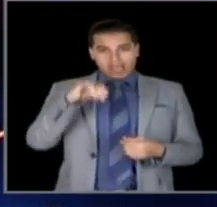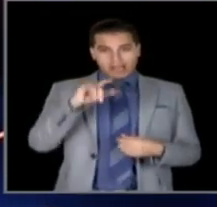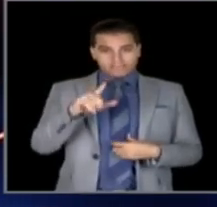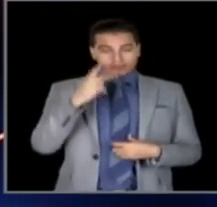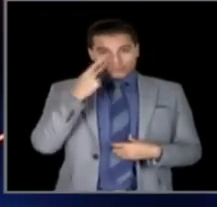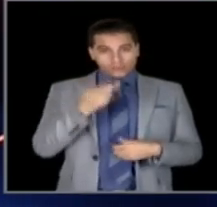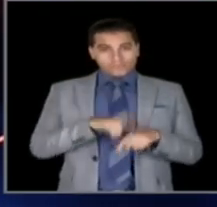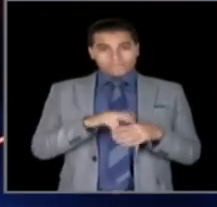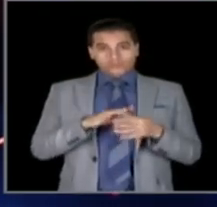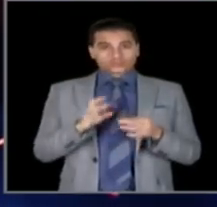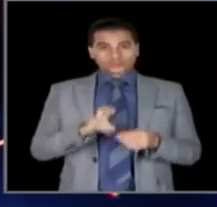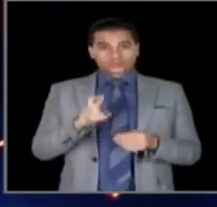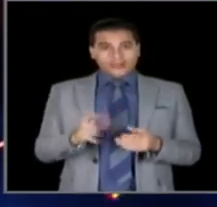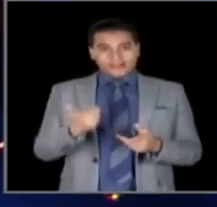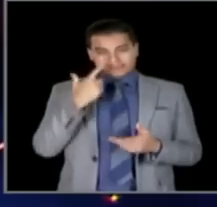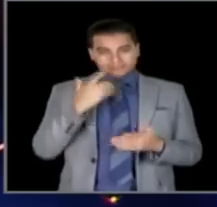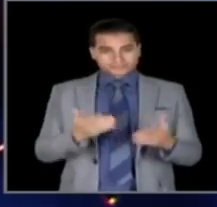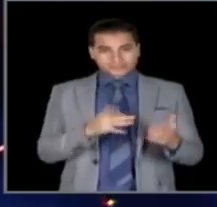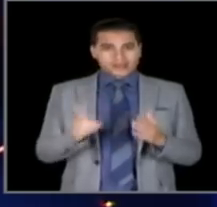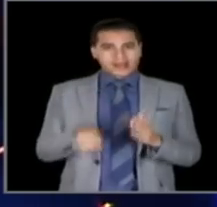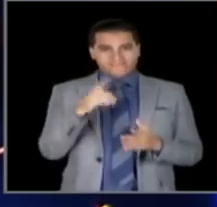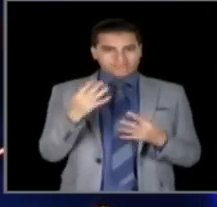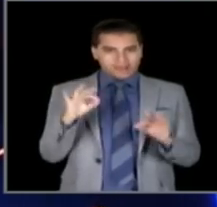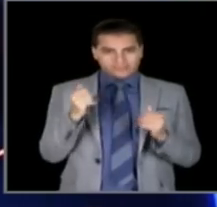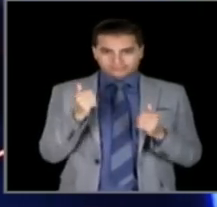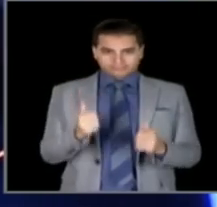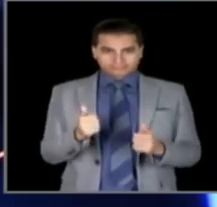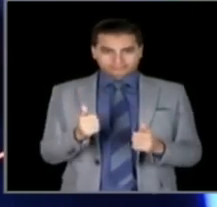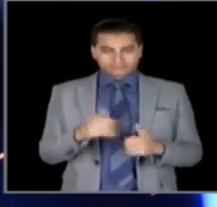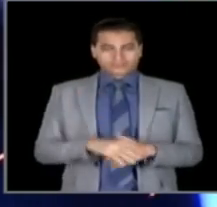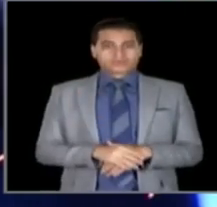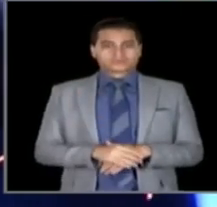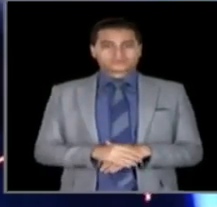وموضوع السؤال إيه. لفة كاملة.